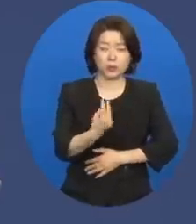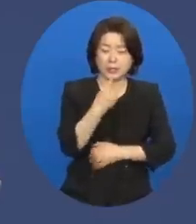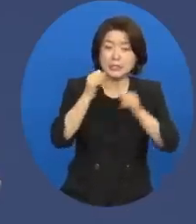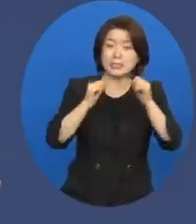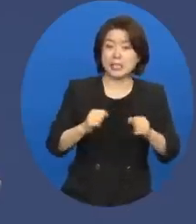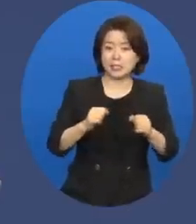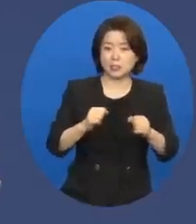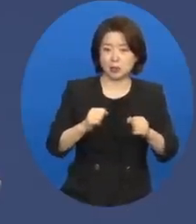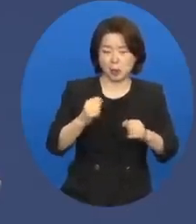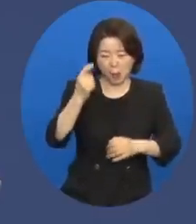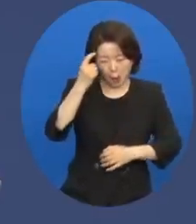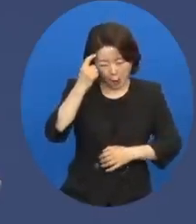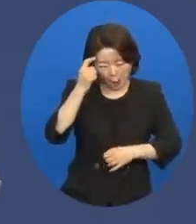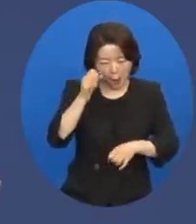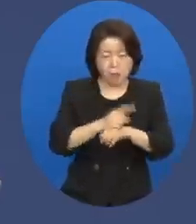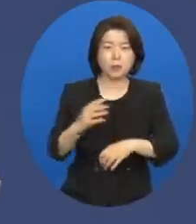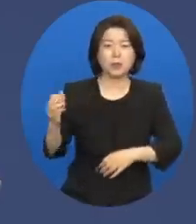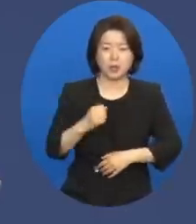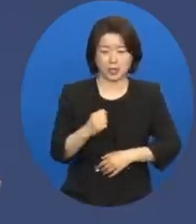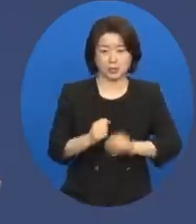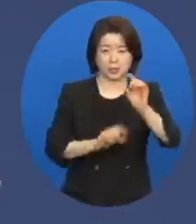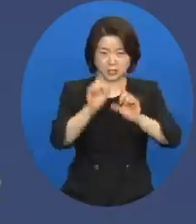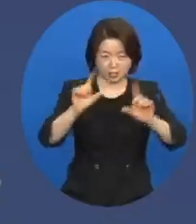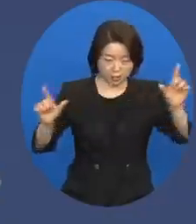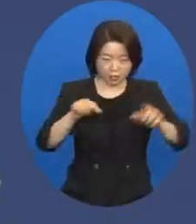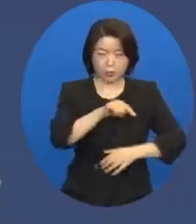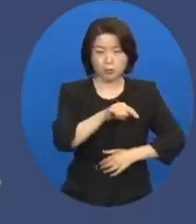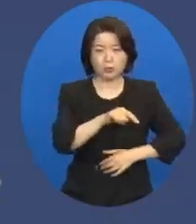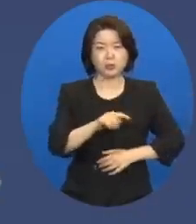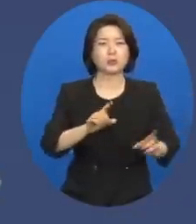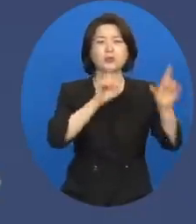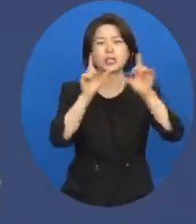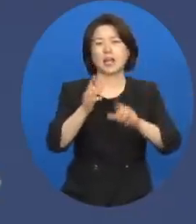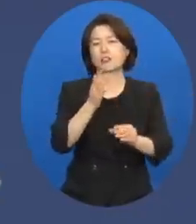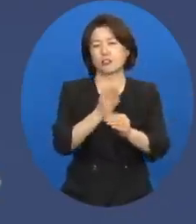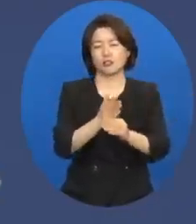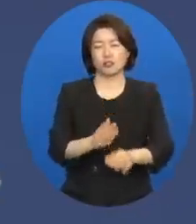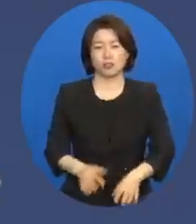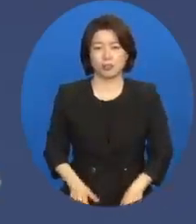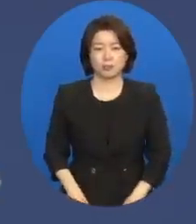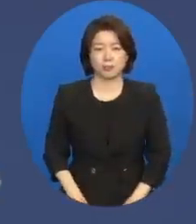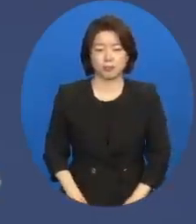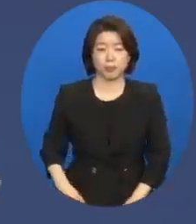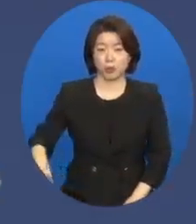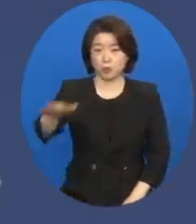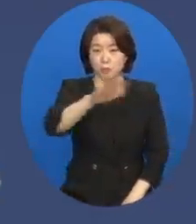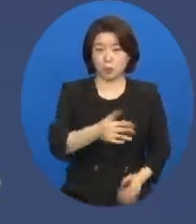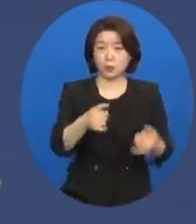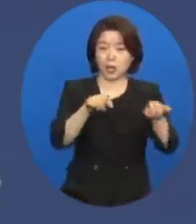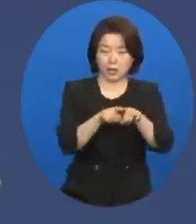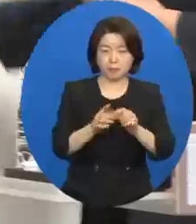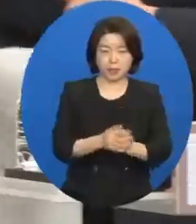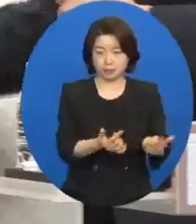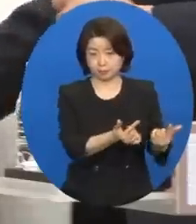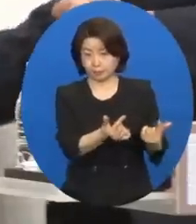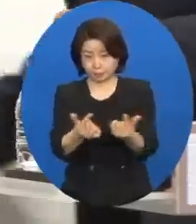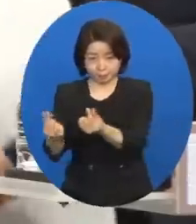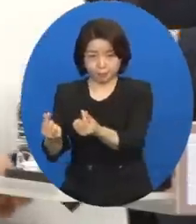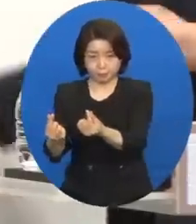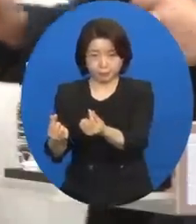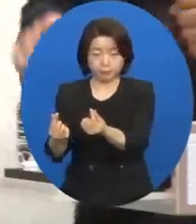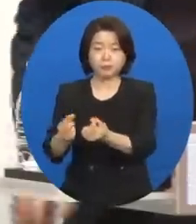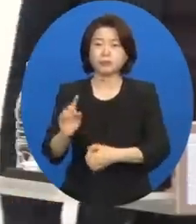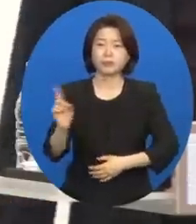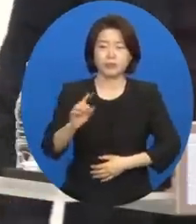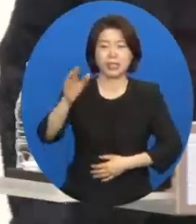본능을 가지고 살아가요. 여러 모습의 모양으로. 그래서 우리 모두가 함께 동일한